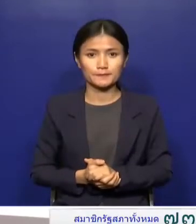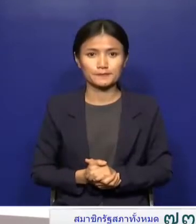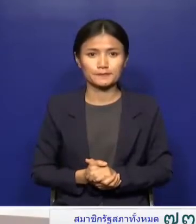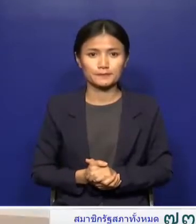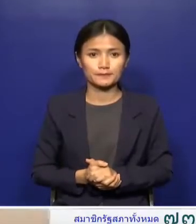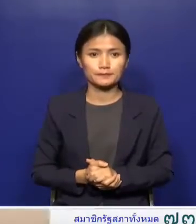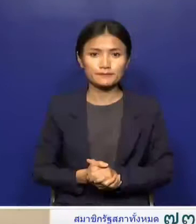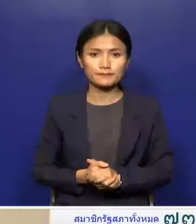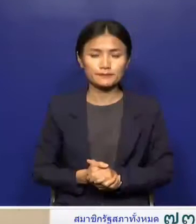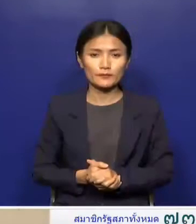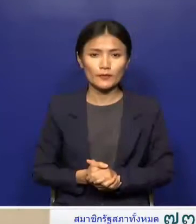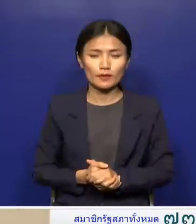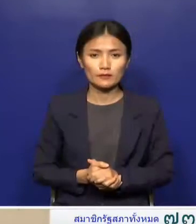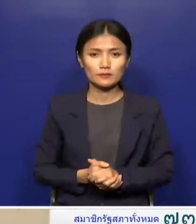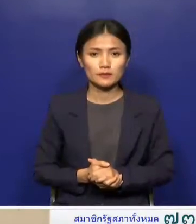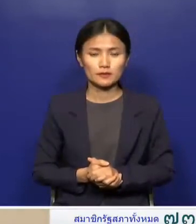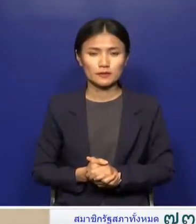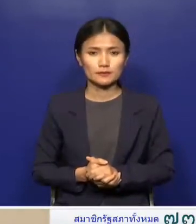เท่ไปสัตการณพิศิธเรียนธรรม